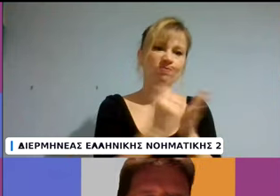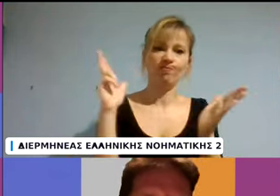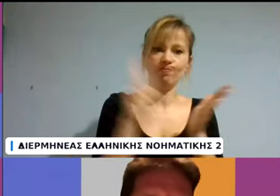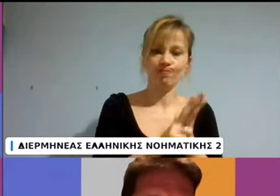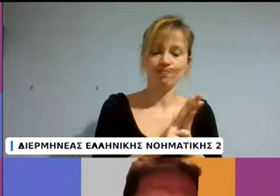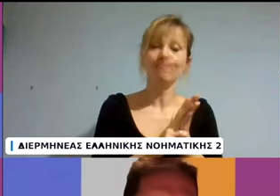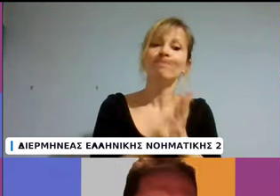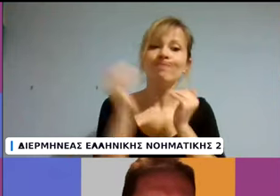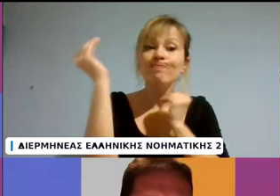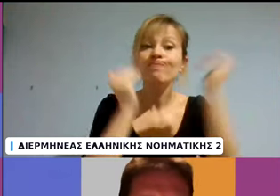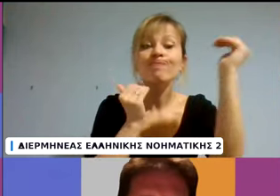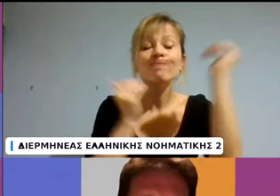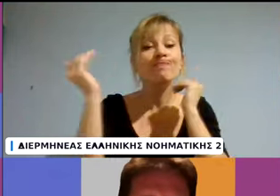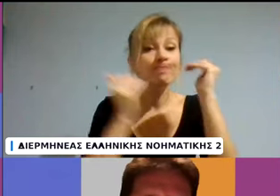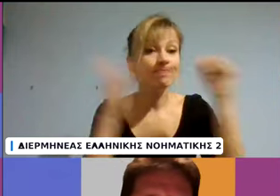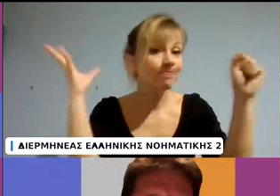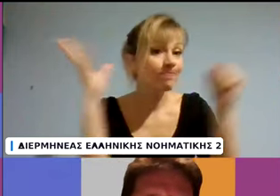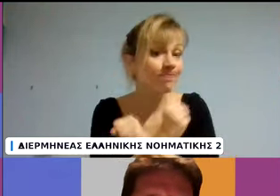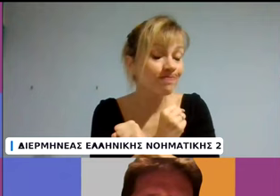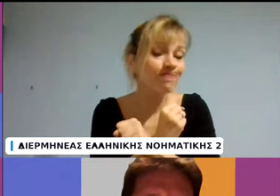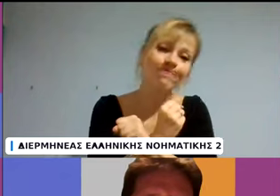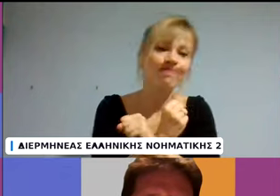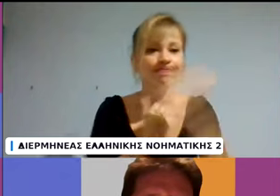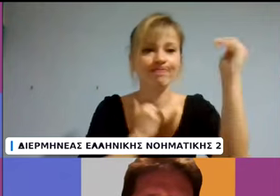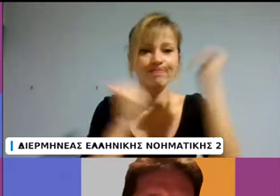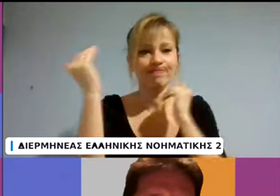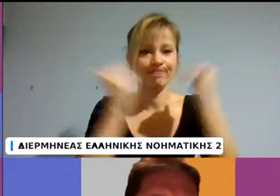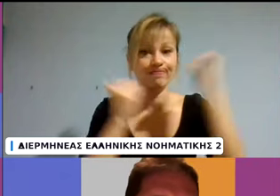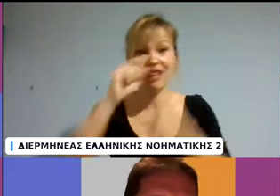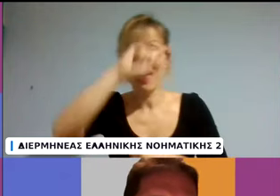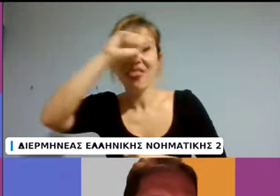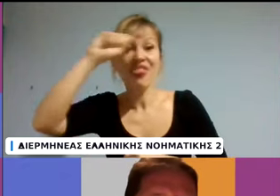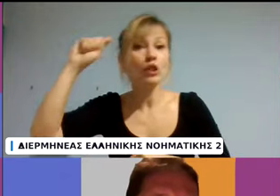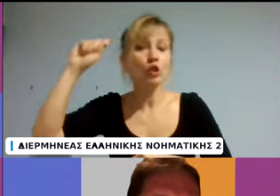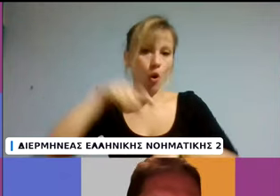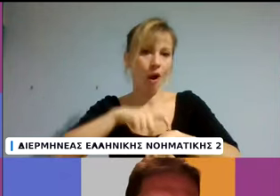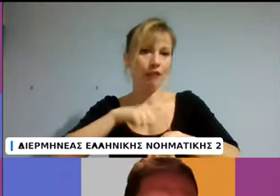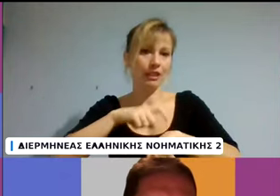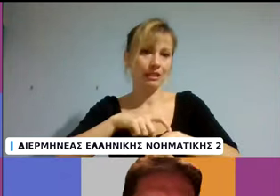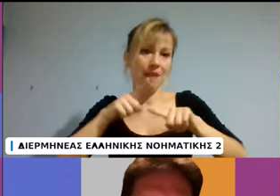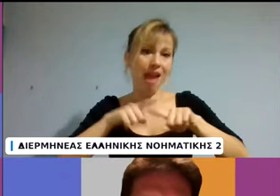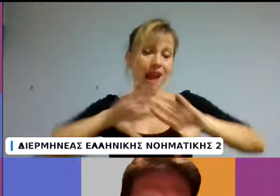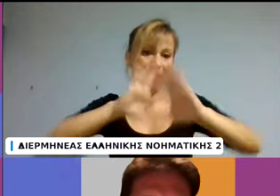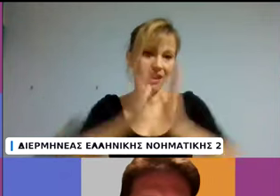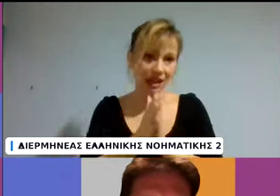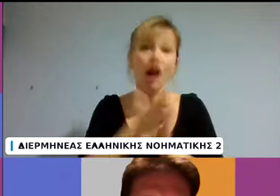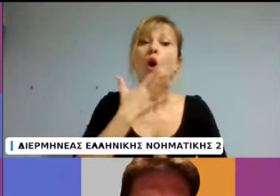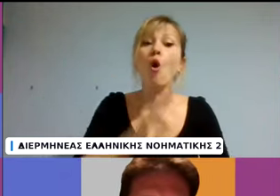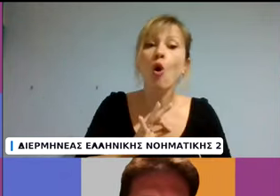Δεν νομίζω ότι μπορεί να γίνει. Και δεν νομίζω ότι μπορεί να γίνει σε αυτή τη φάση γενικά. Είναι